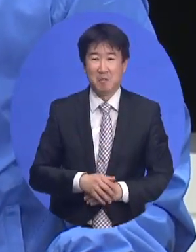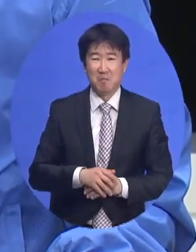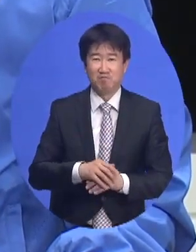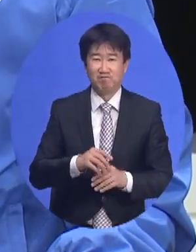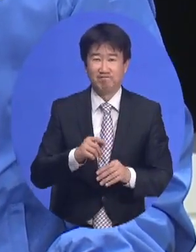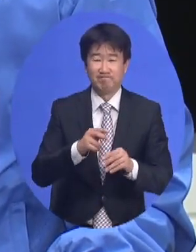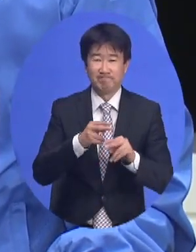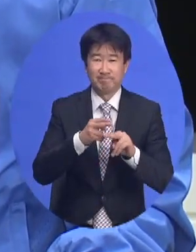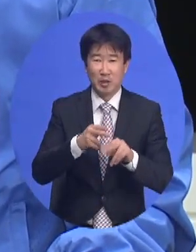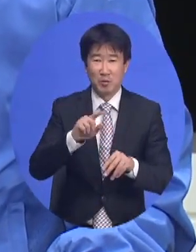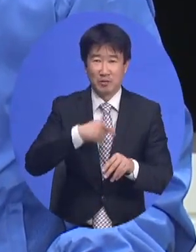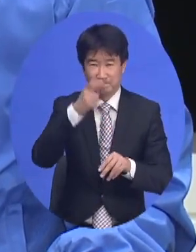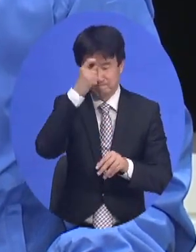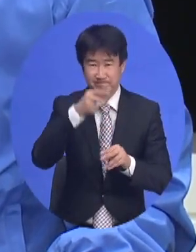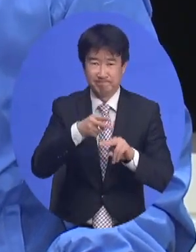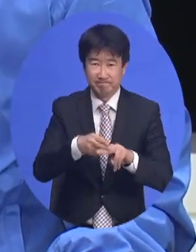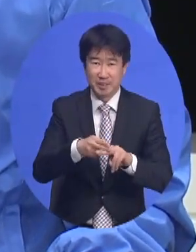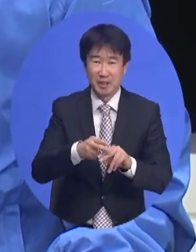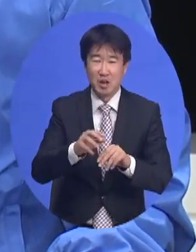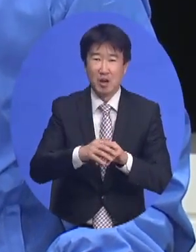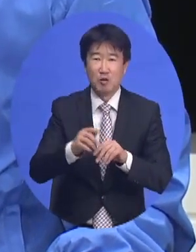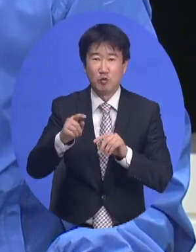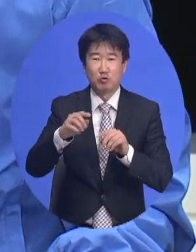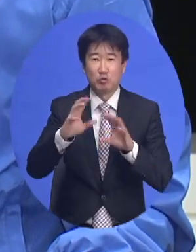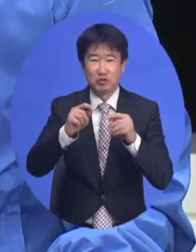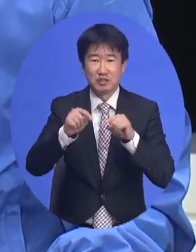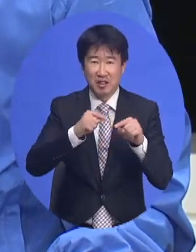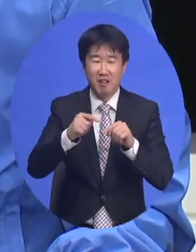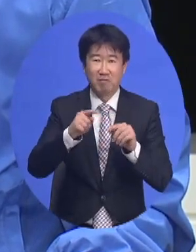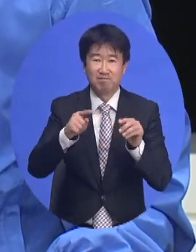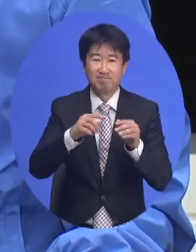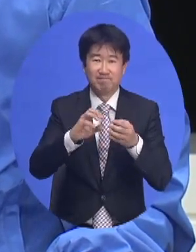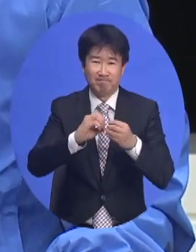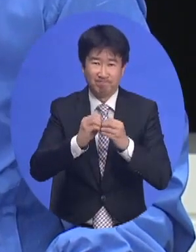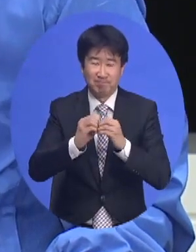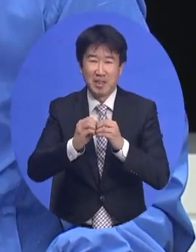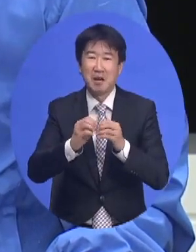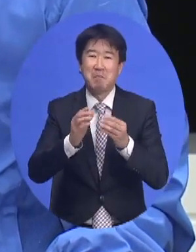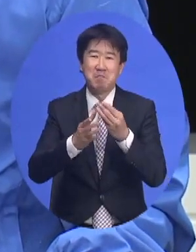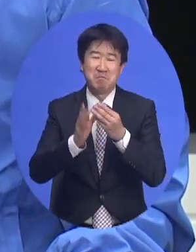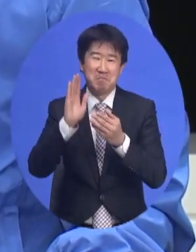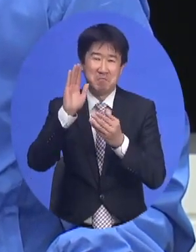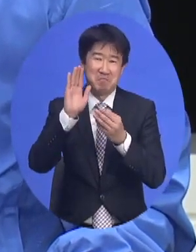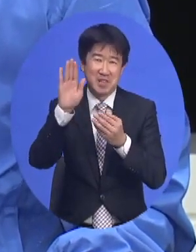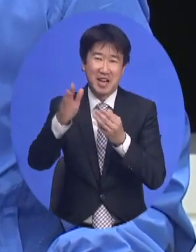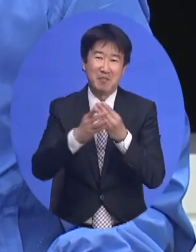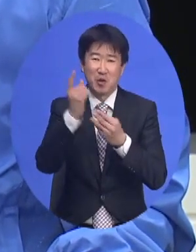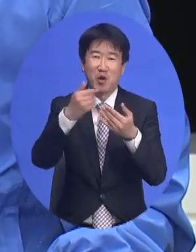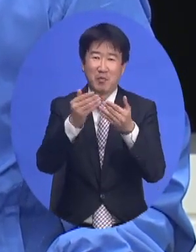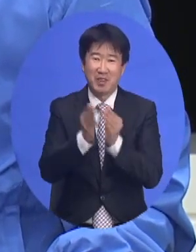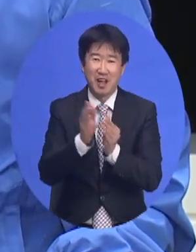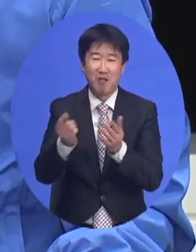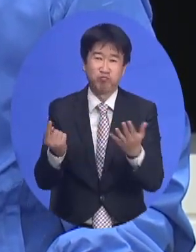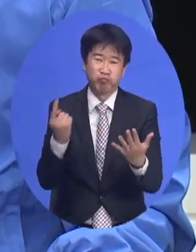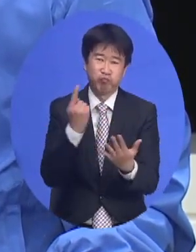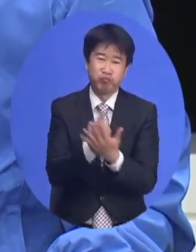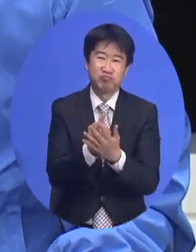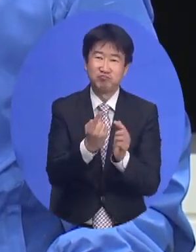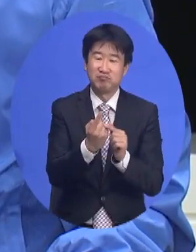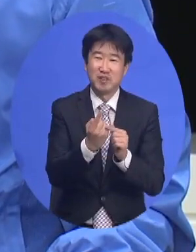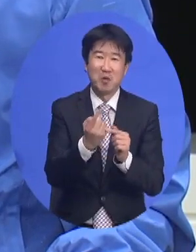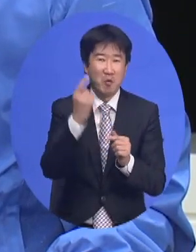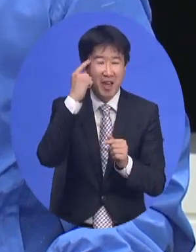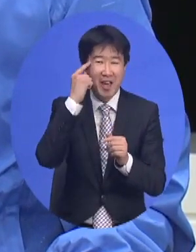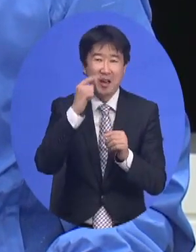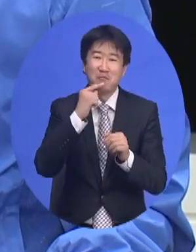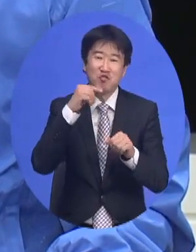독재를 했고 국정을 농단했던 세력이 주도하고 있는 미래통합당에 예. 왜 민주화운동을